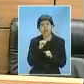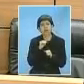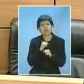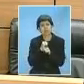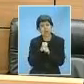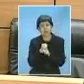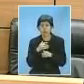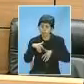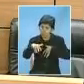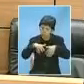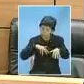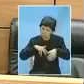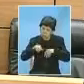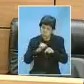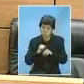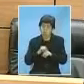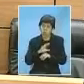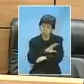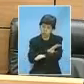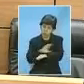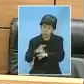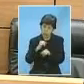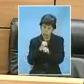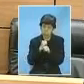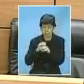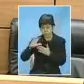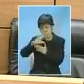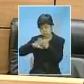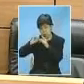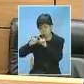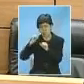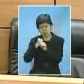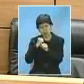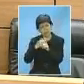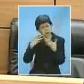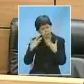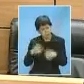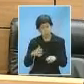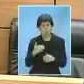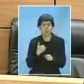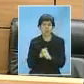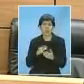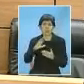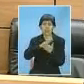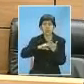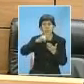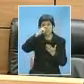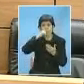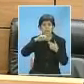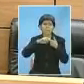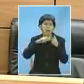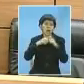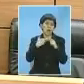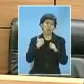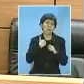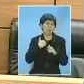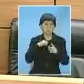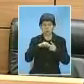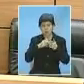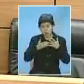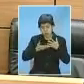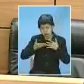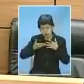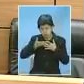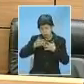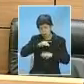ส่งมวลชนแบบรางเนี่ยนะครับในต่างประเทศเขาก็ทำกันมานานแล้วแต่ประเทศไทยติดเงื่อนไขขั้นตอนมากมายหลาก